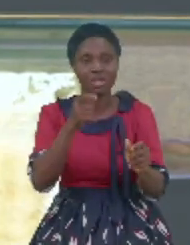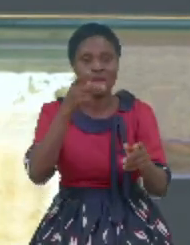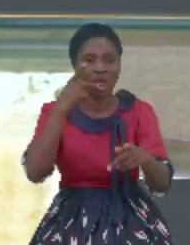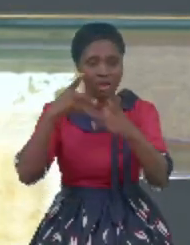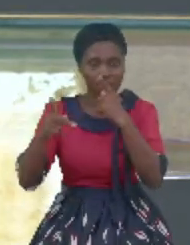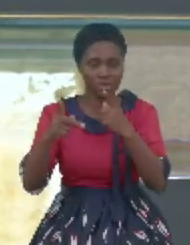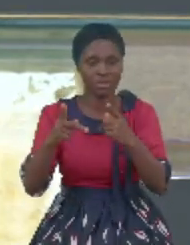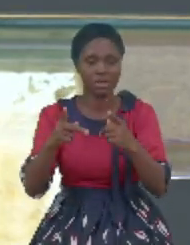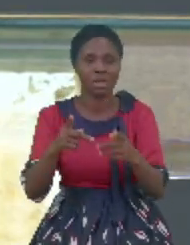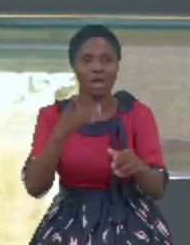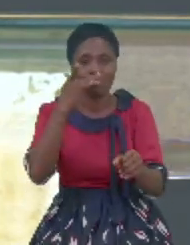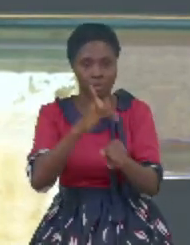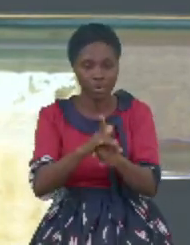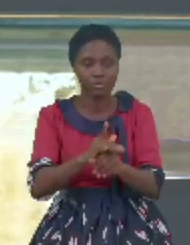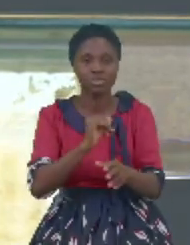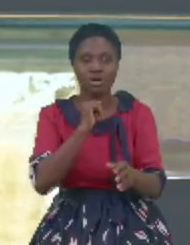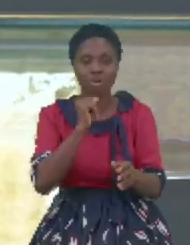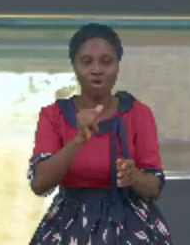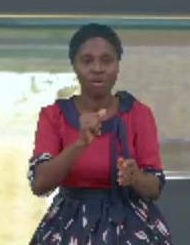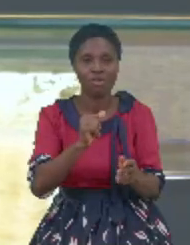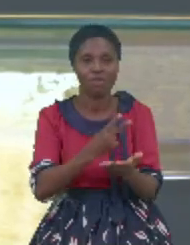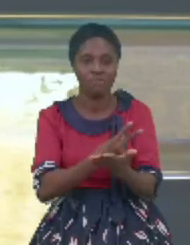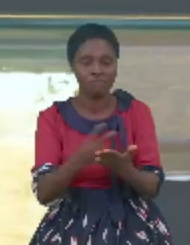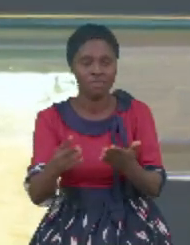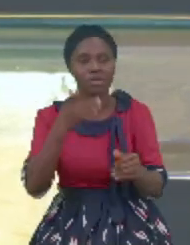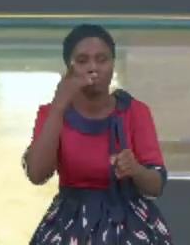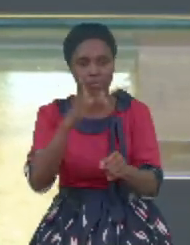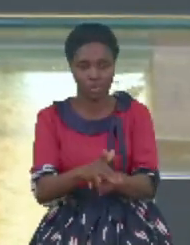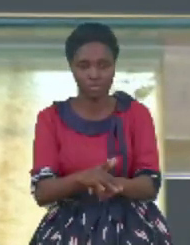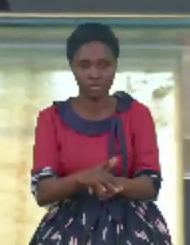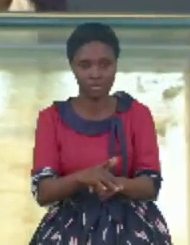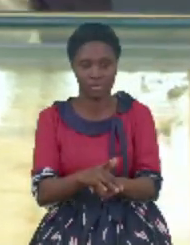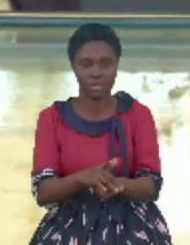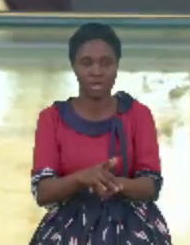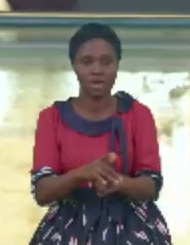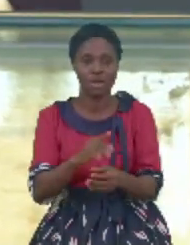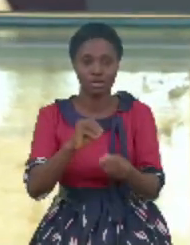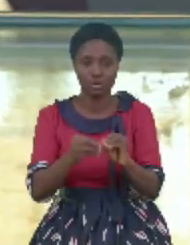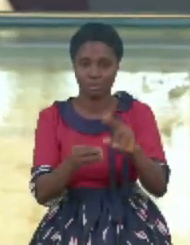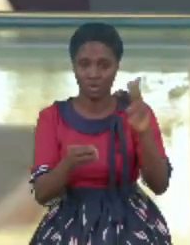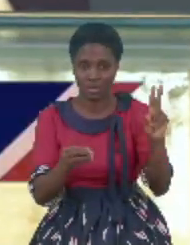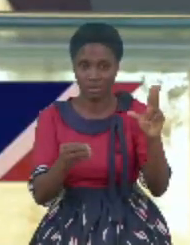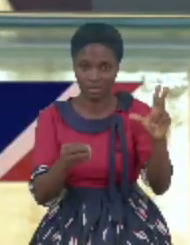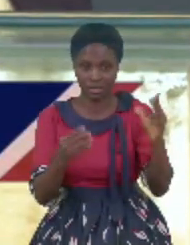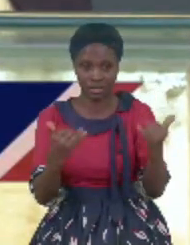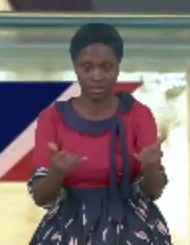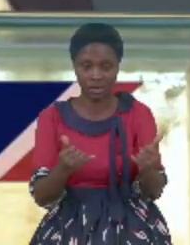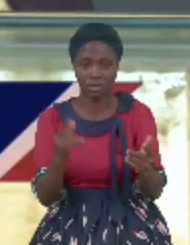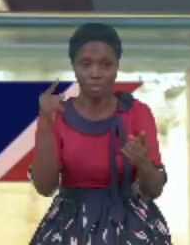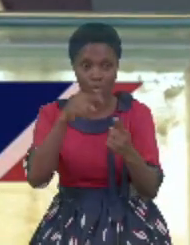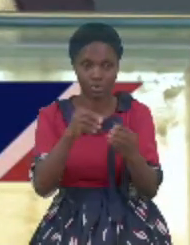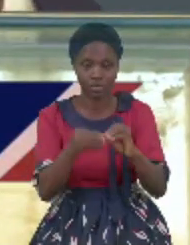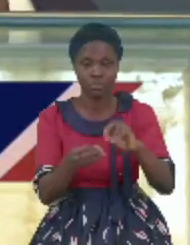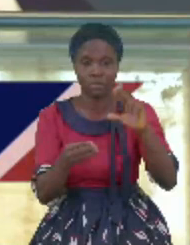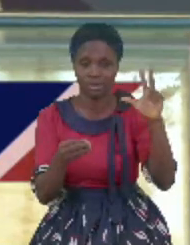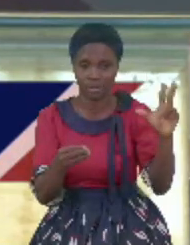inchangeable et c'est une promesse infaillible. Et numéro 3 maintenant, troisième point,